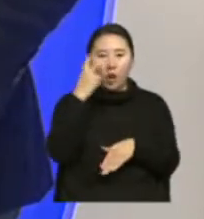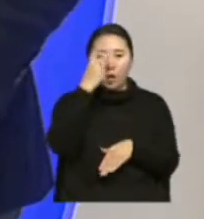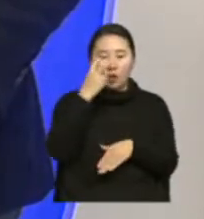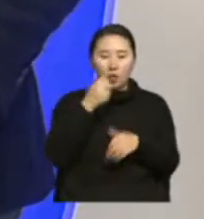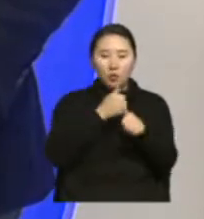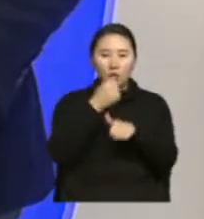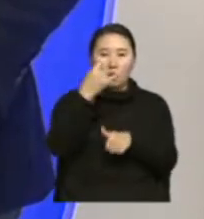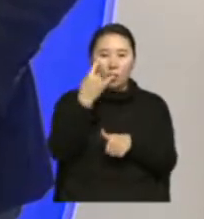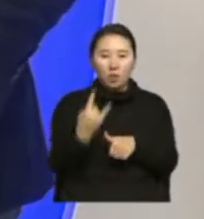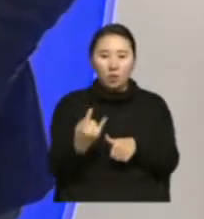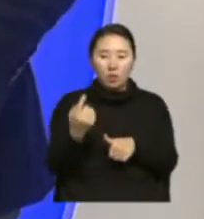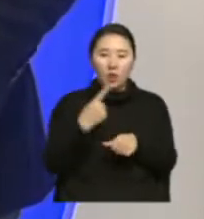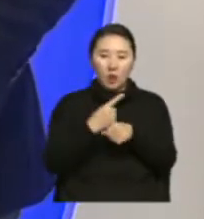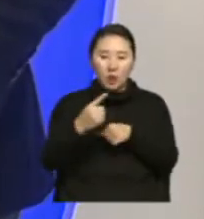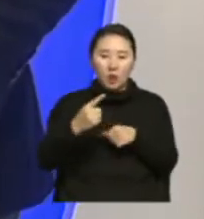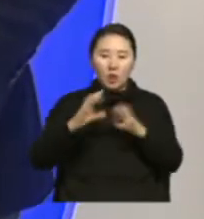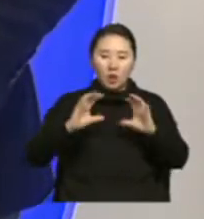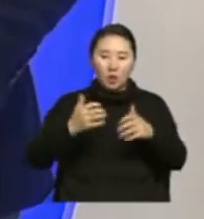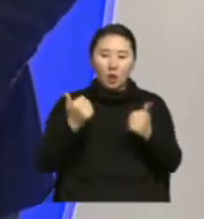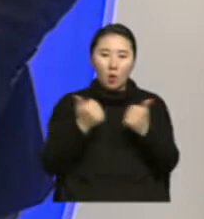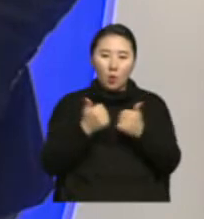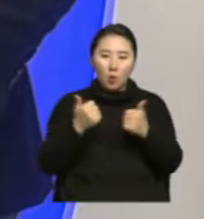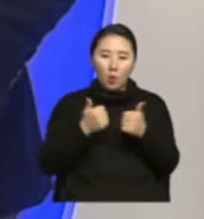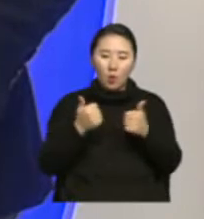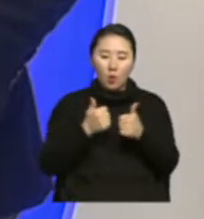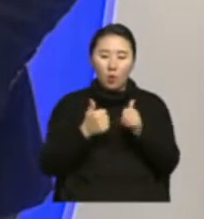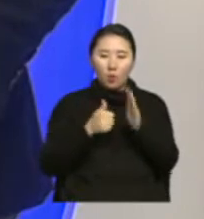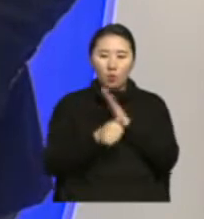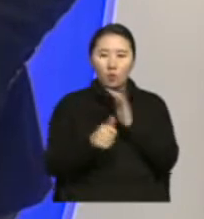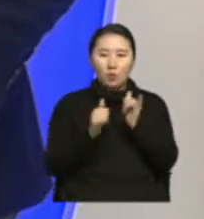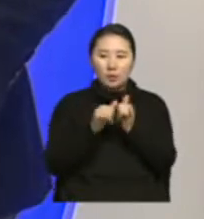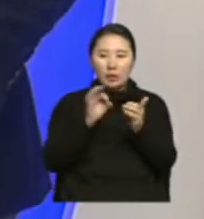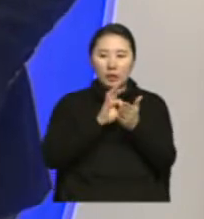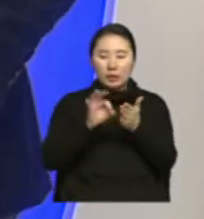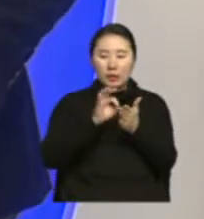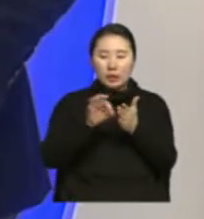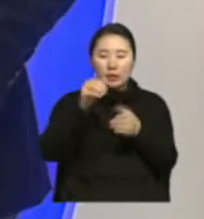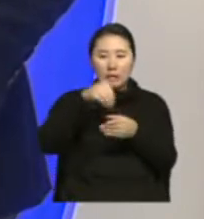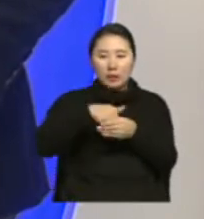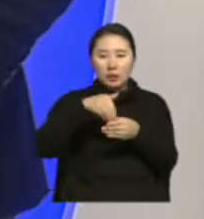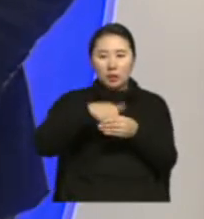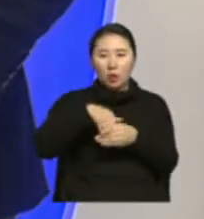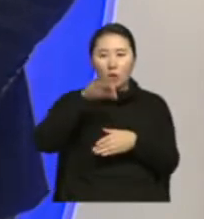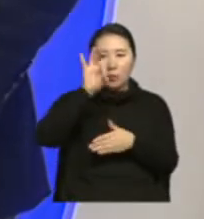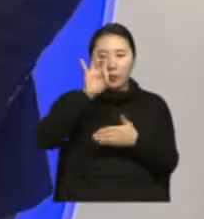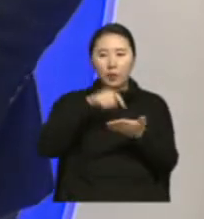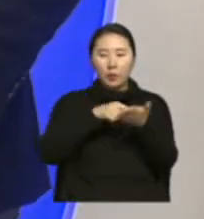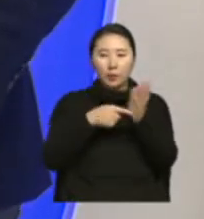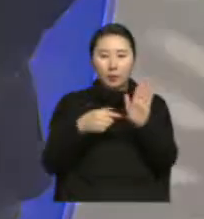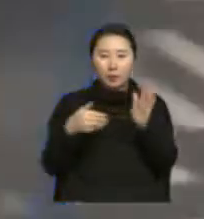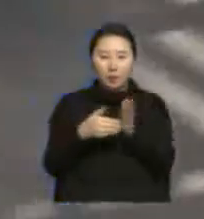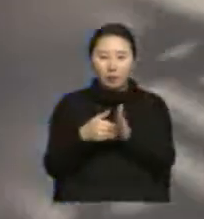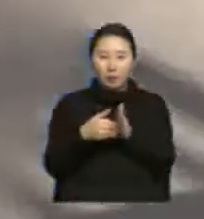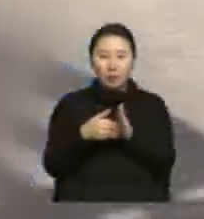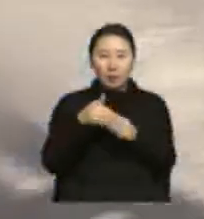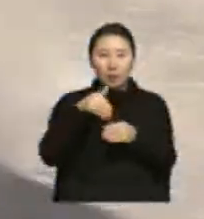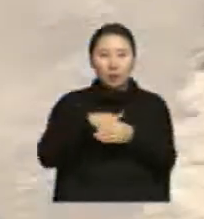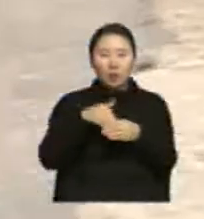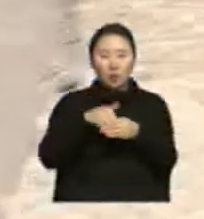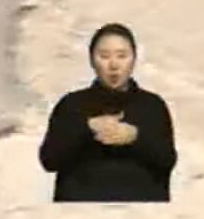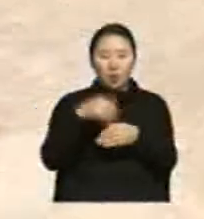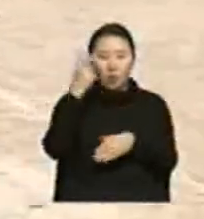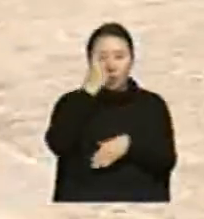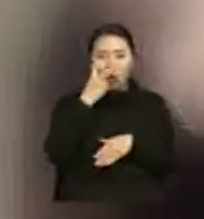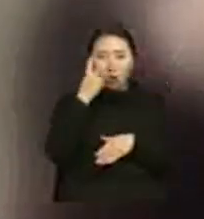중앙선거관리위원회가 내년 치러질 국회의원 선거에 나설 후보자들이 사용할 선거 비용을 발표했습니다. 선관위에